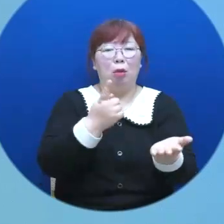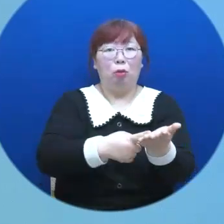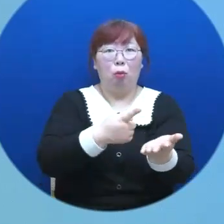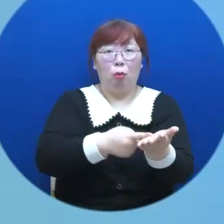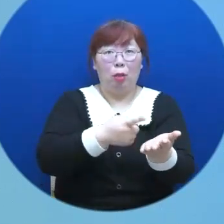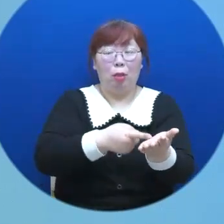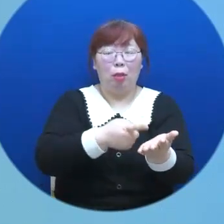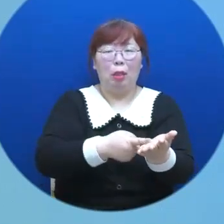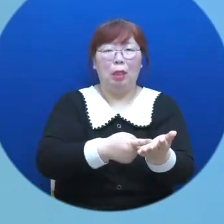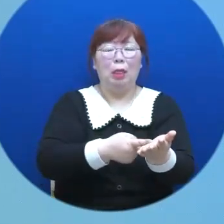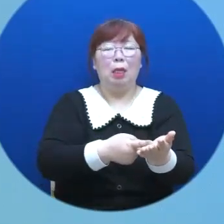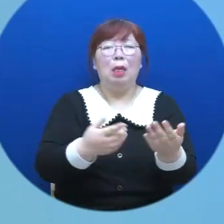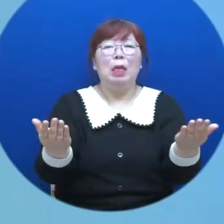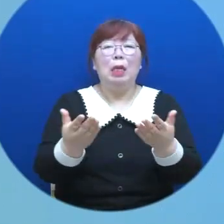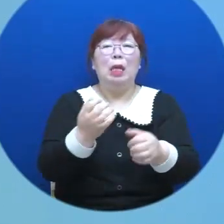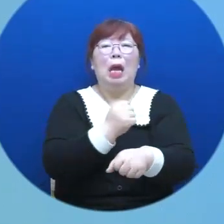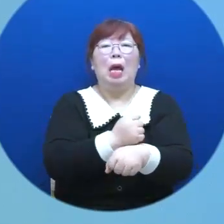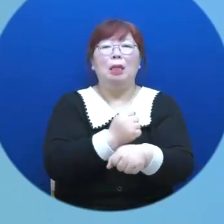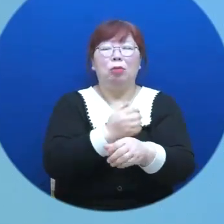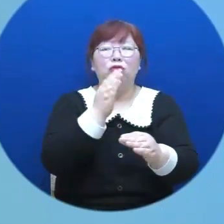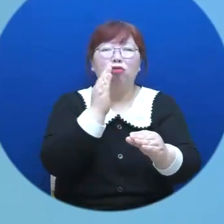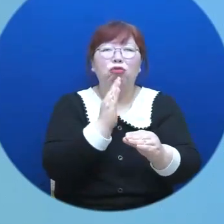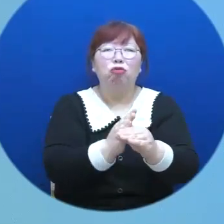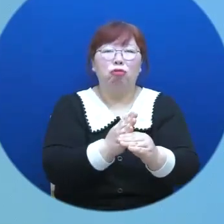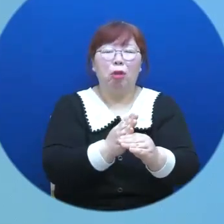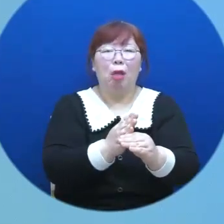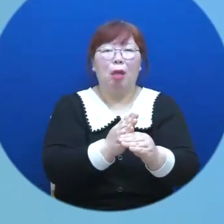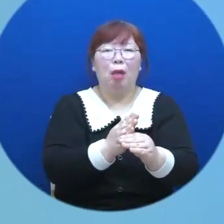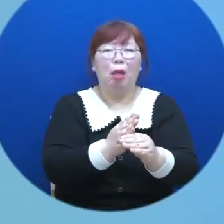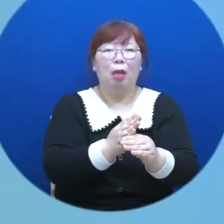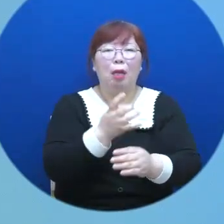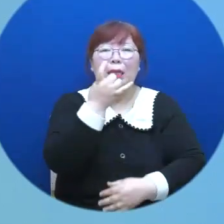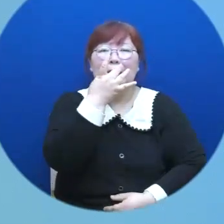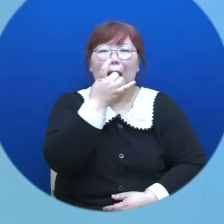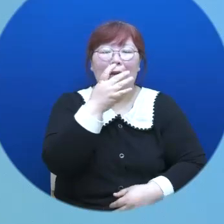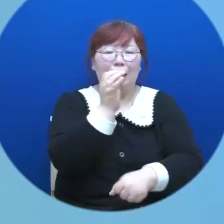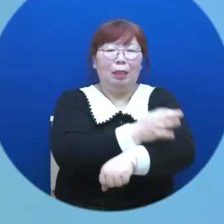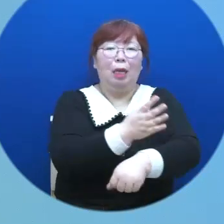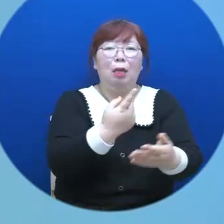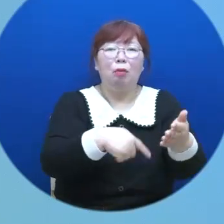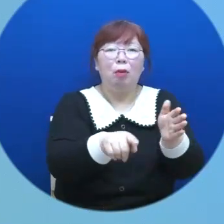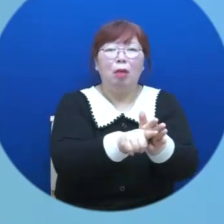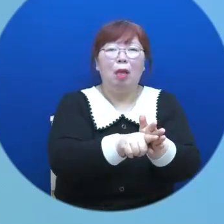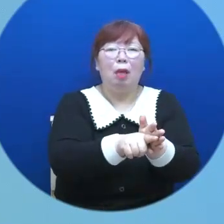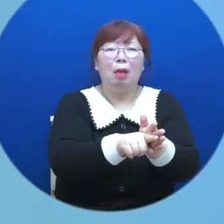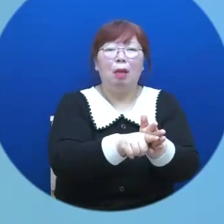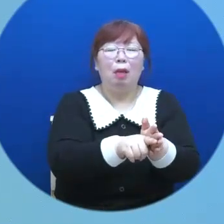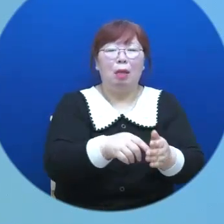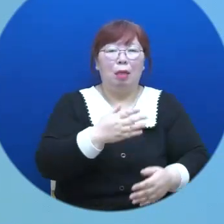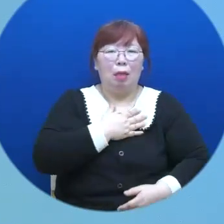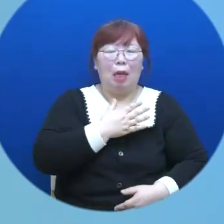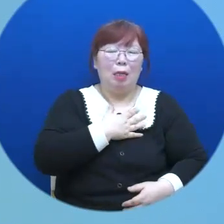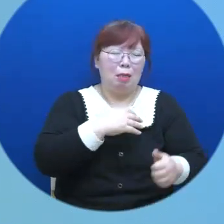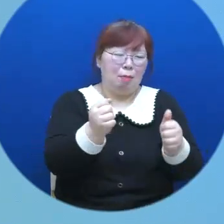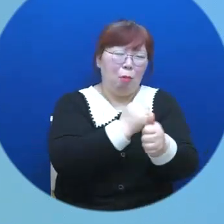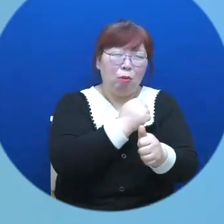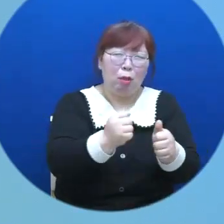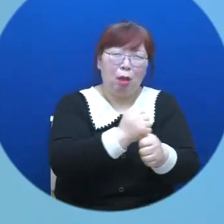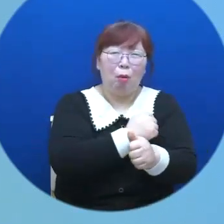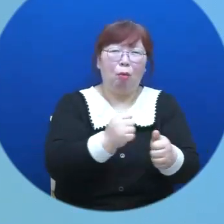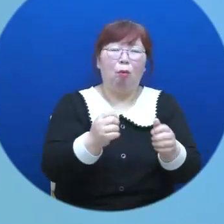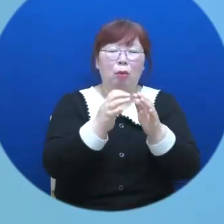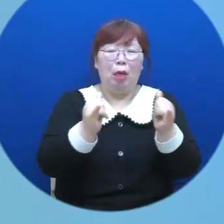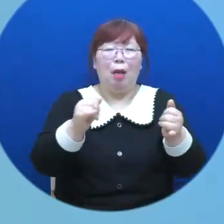자기 앞에 양식을 사기 위하여 전에 괴롭혔고 매질했고 구덩이에 집어넣고